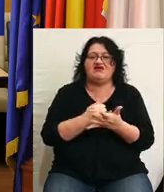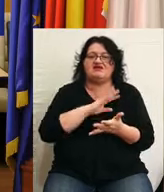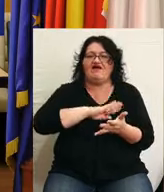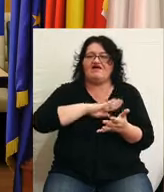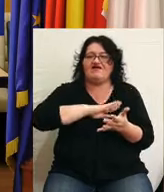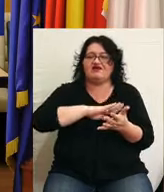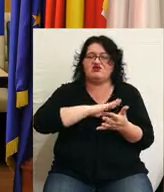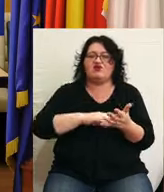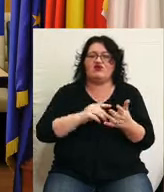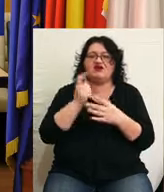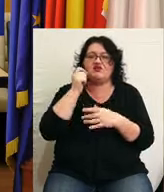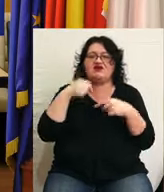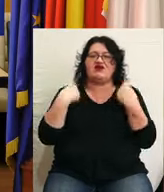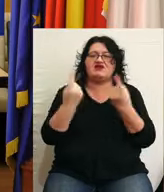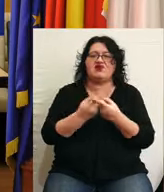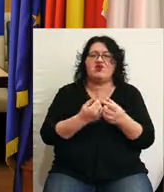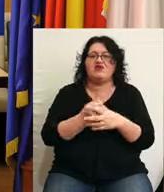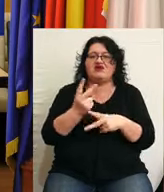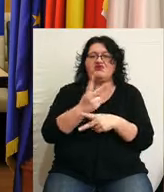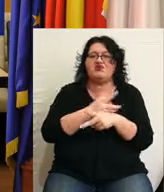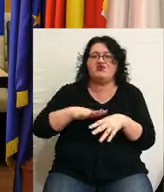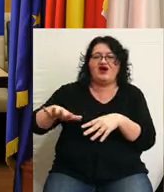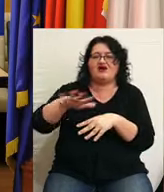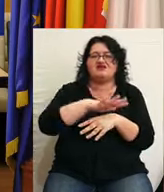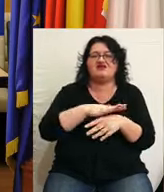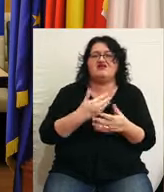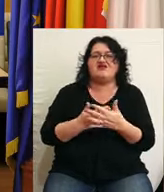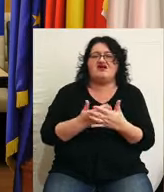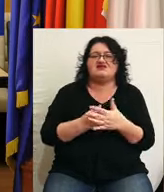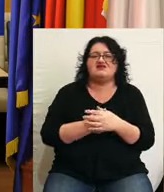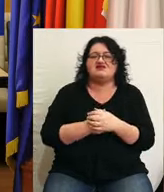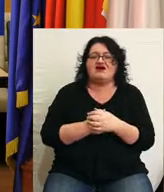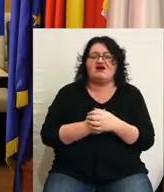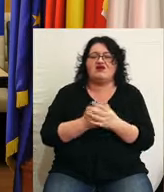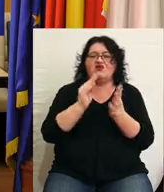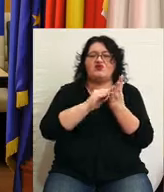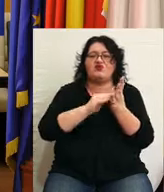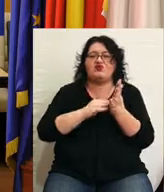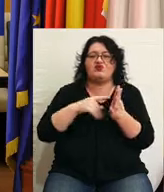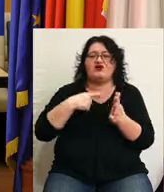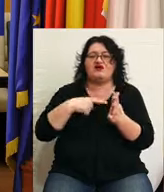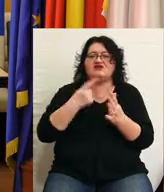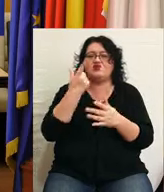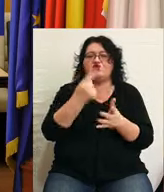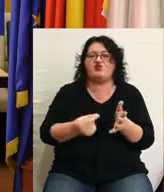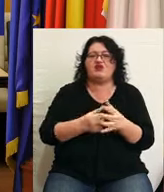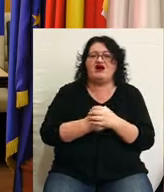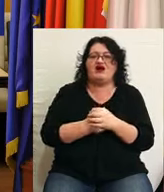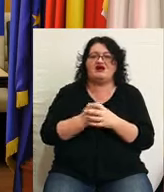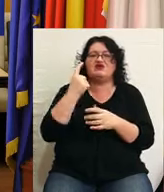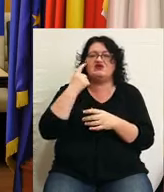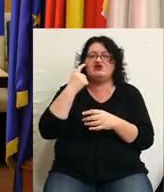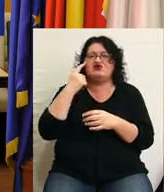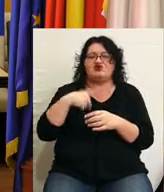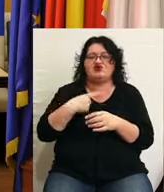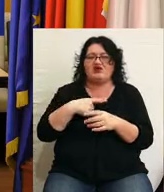suportabil de către populație, de aceea propunerea mea este o dublare, ceea ce știu că